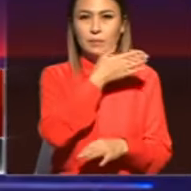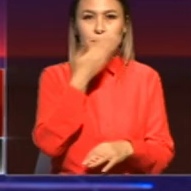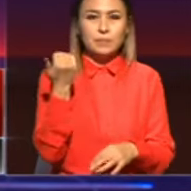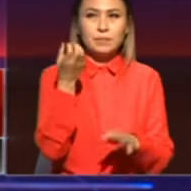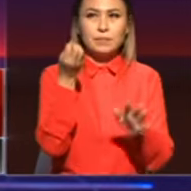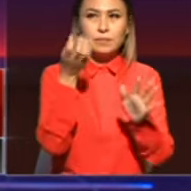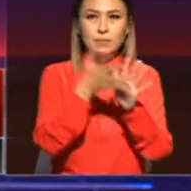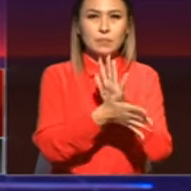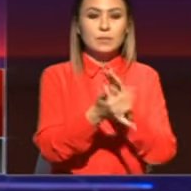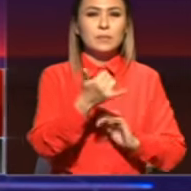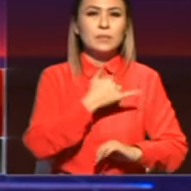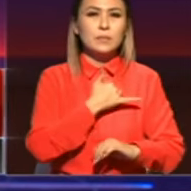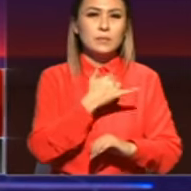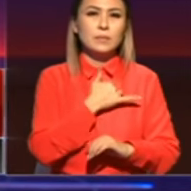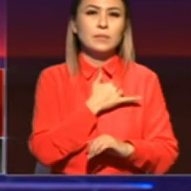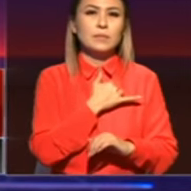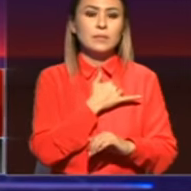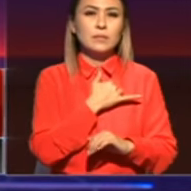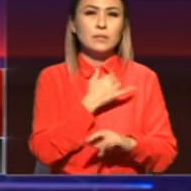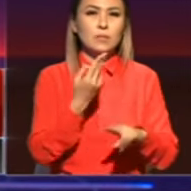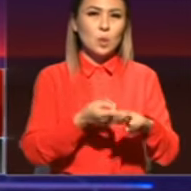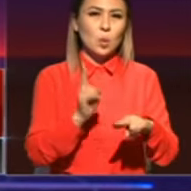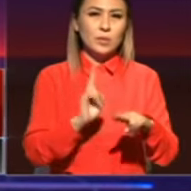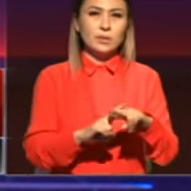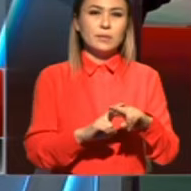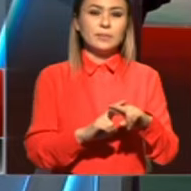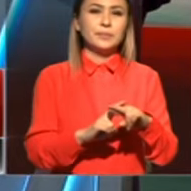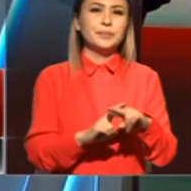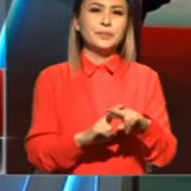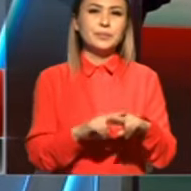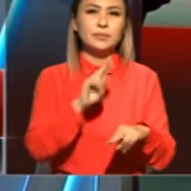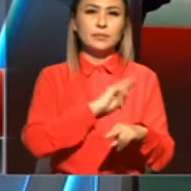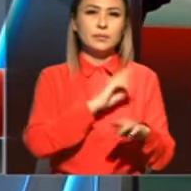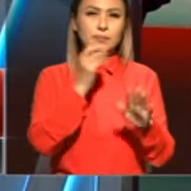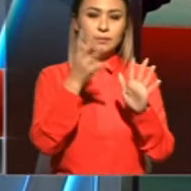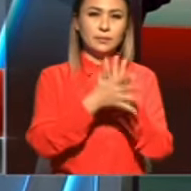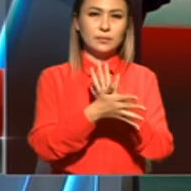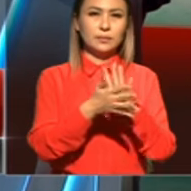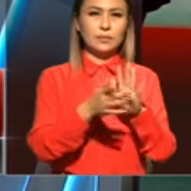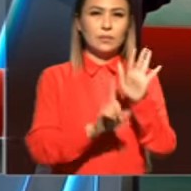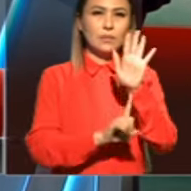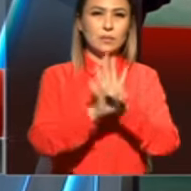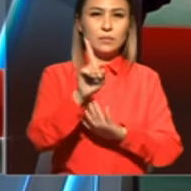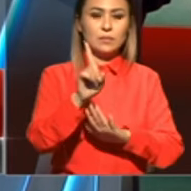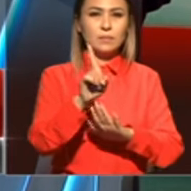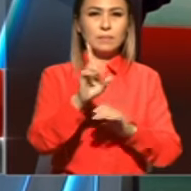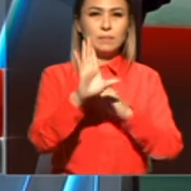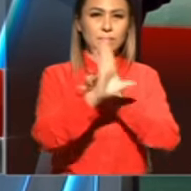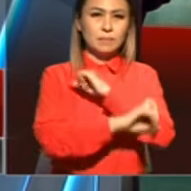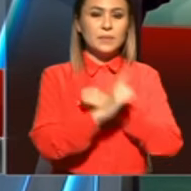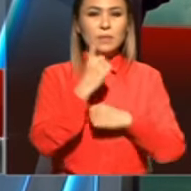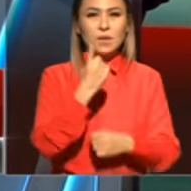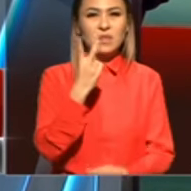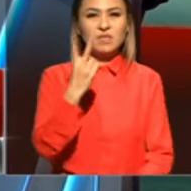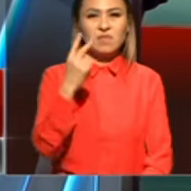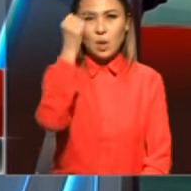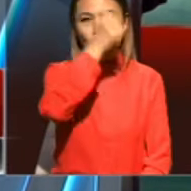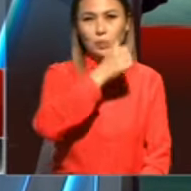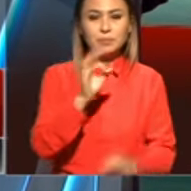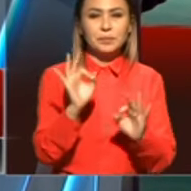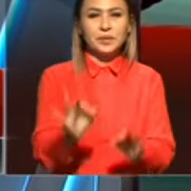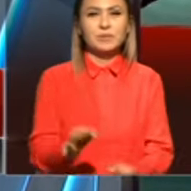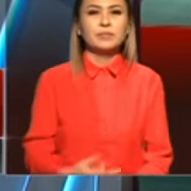қарай, бірақ бізде осы нәтижелі жұмсауға бет бұрған сияқтымыз осы соңғы 1-2 жылда.